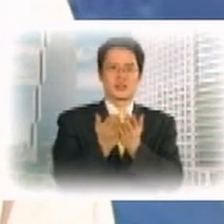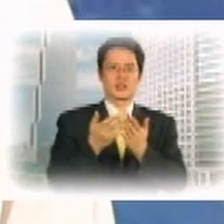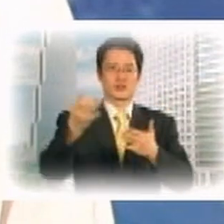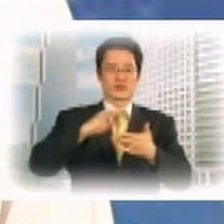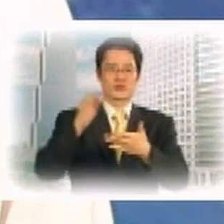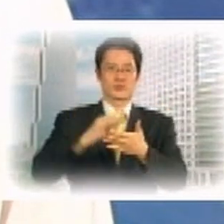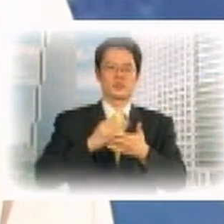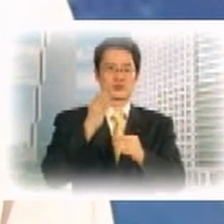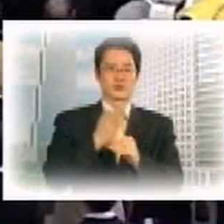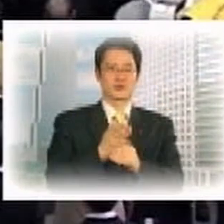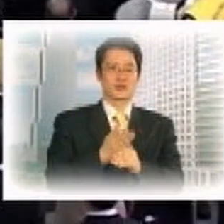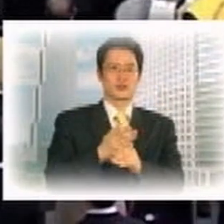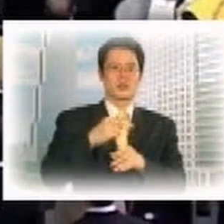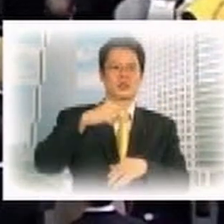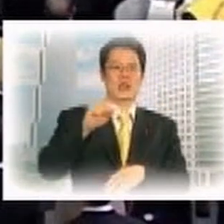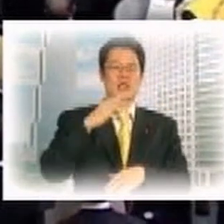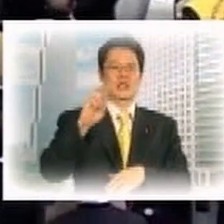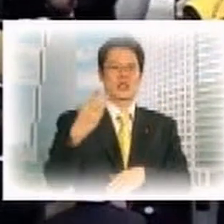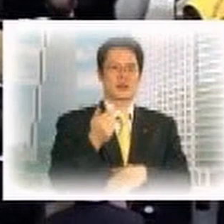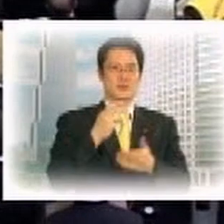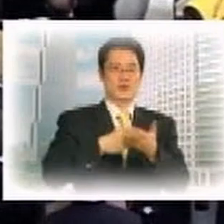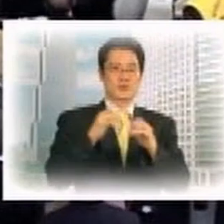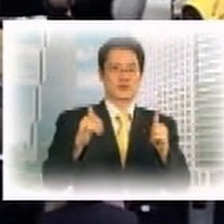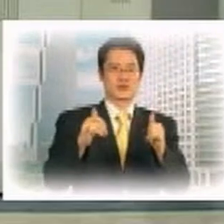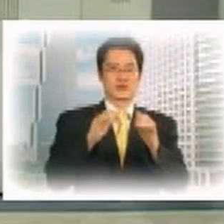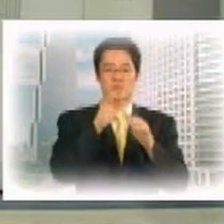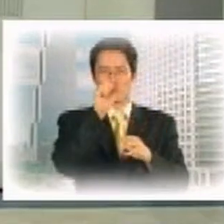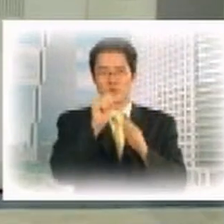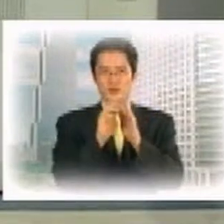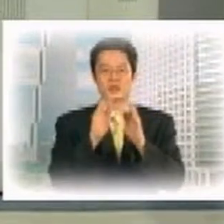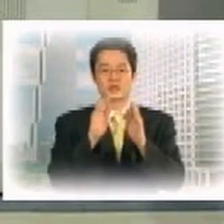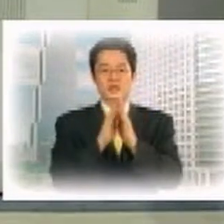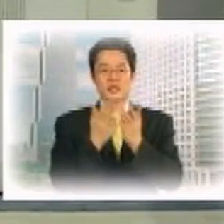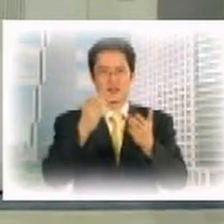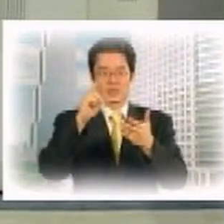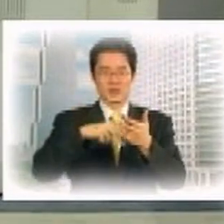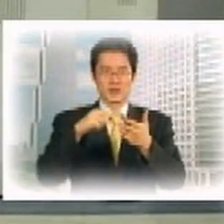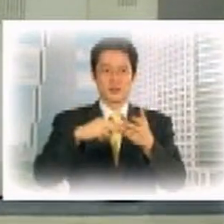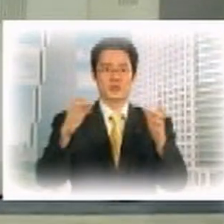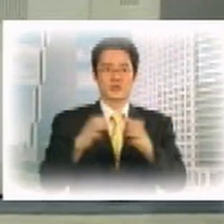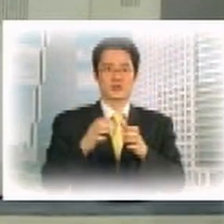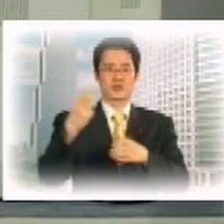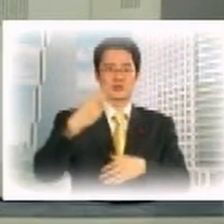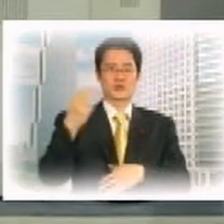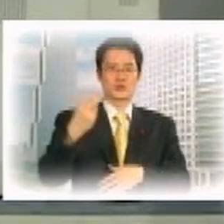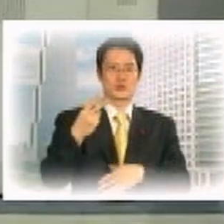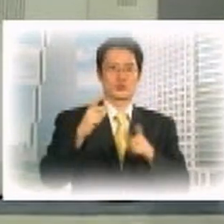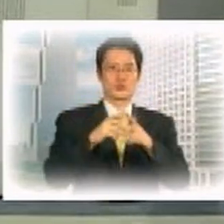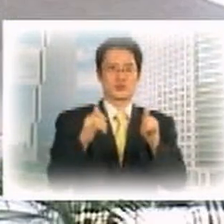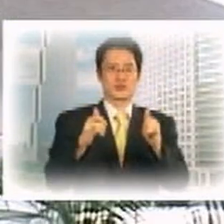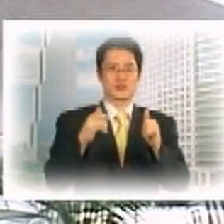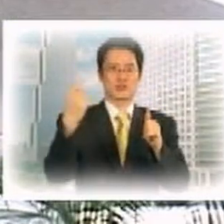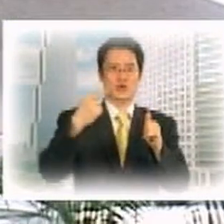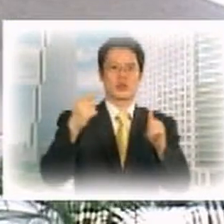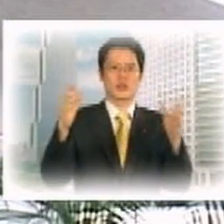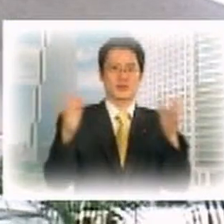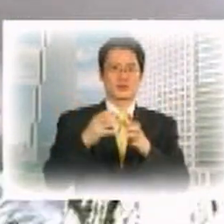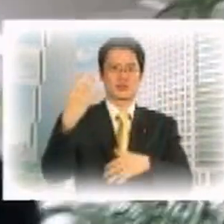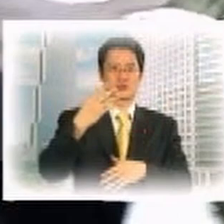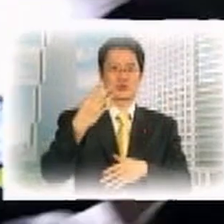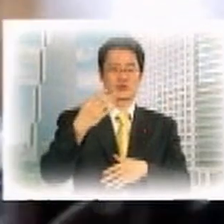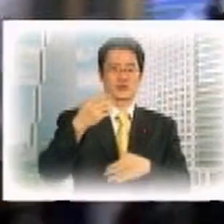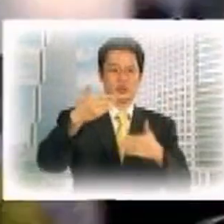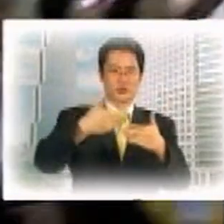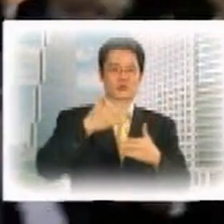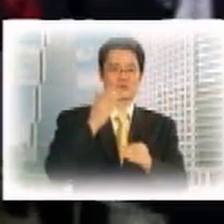책 모으기에 나섰습니다. 사단법인 좋은 책 읽기, 가족 모임이 3천 권의 책을 기증했고 주민들이 새 책, 헌책 등을 모아 총